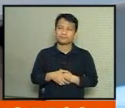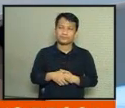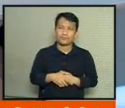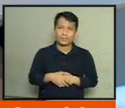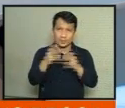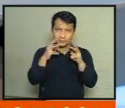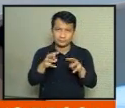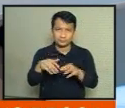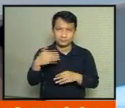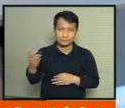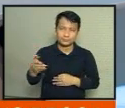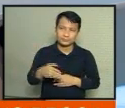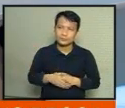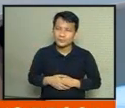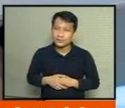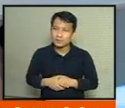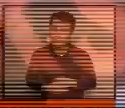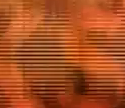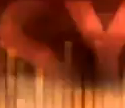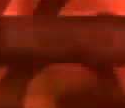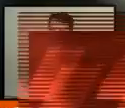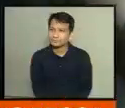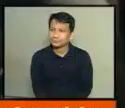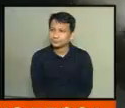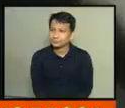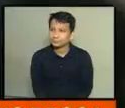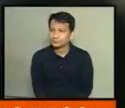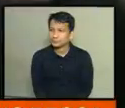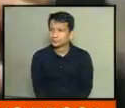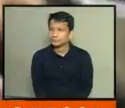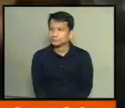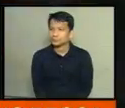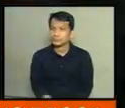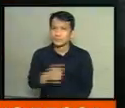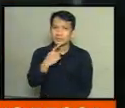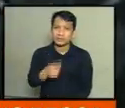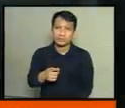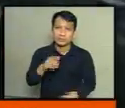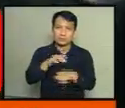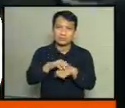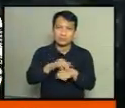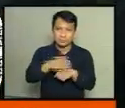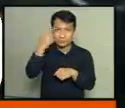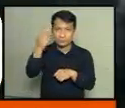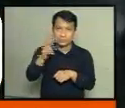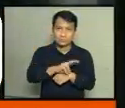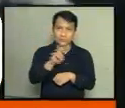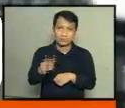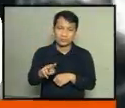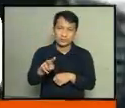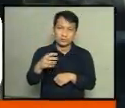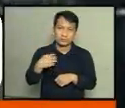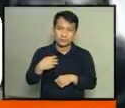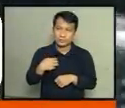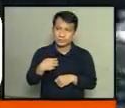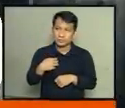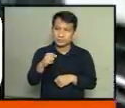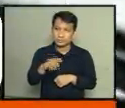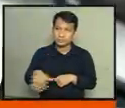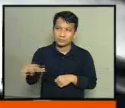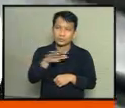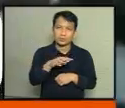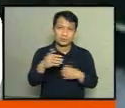COVID-19. Panoorin po natin ito, mga kapatid. Isang paalala lamang po mula sa Valenzuela City Police Station. Ang lahat po